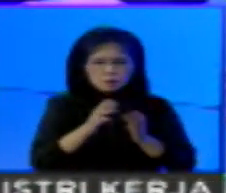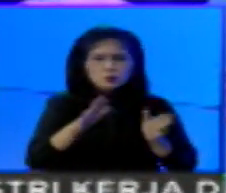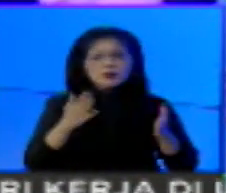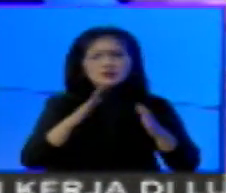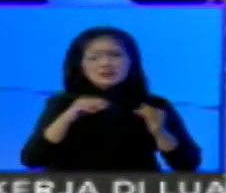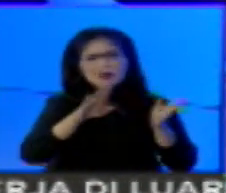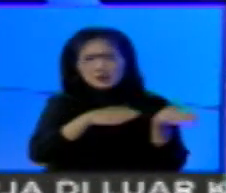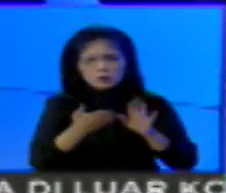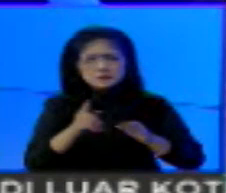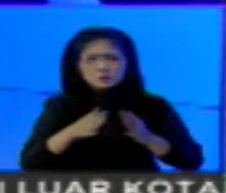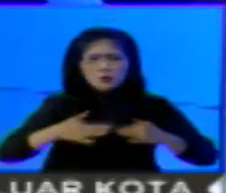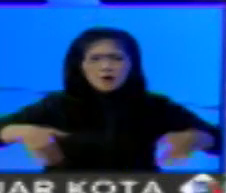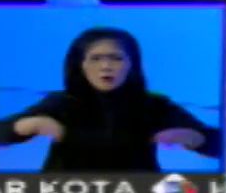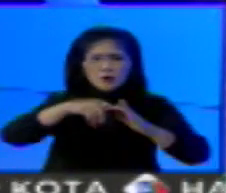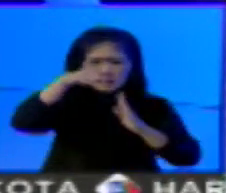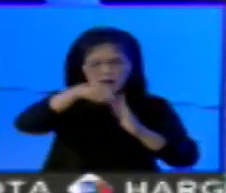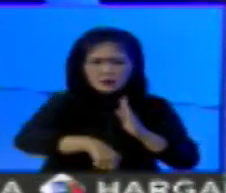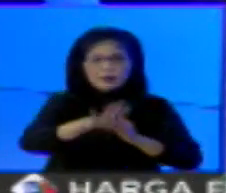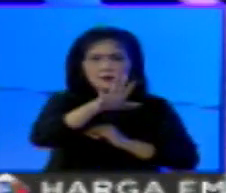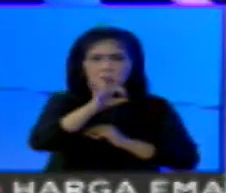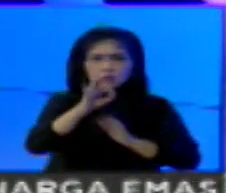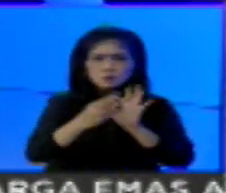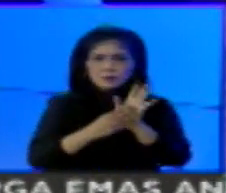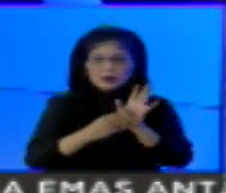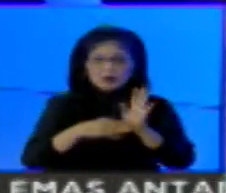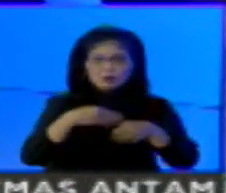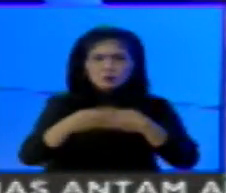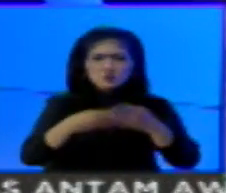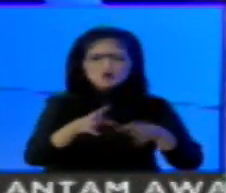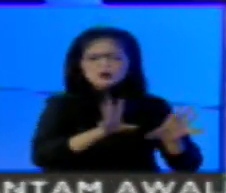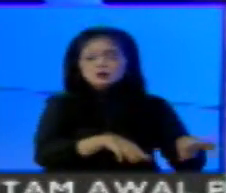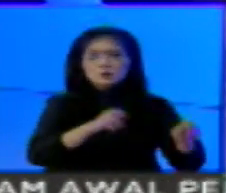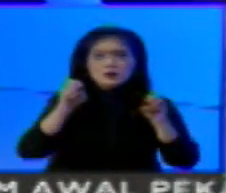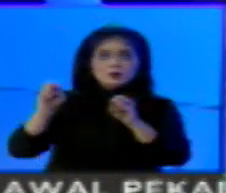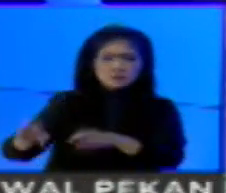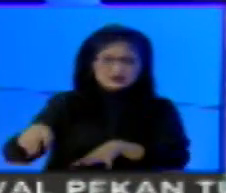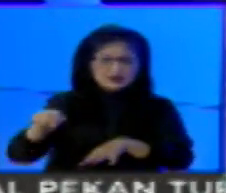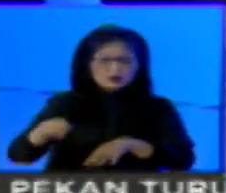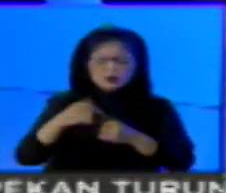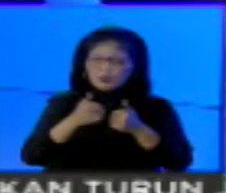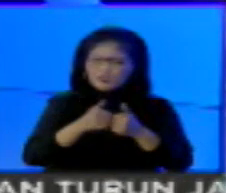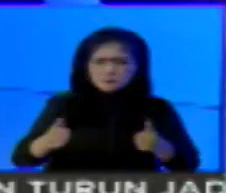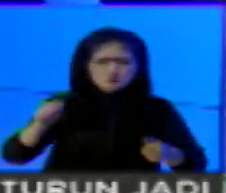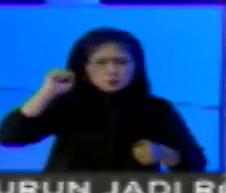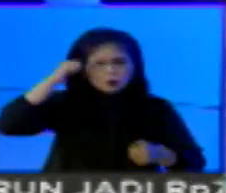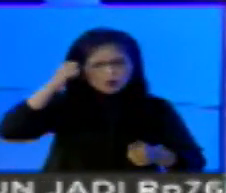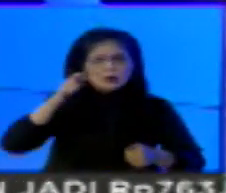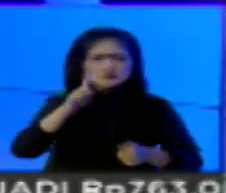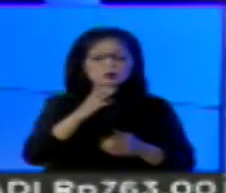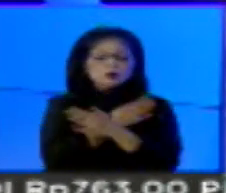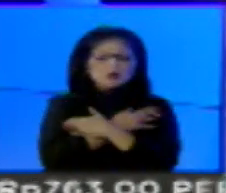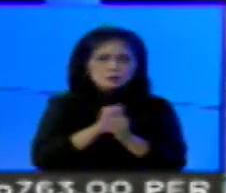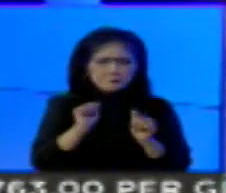dengan kedalaman 500 meter. Proses evakuasi berlangsung dramatis. Baru satu jenazah yang berhasil dievakuasi.